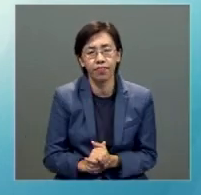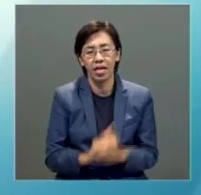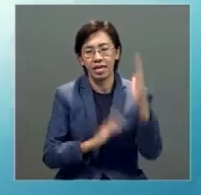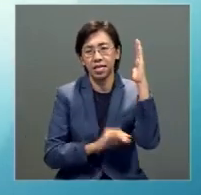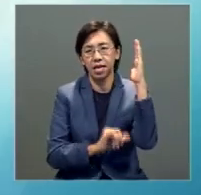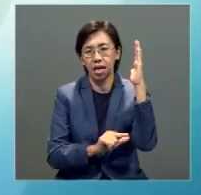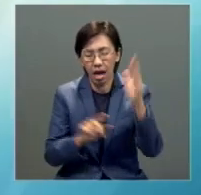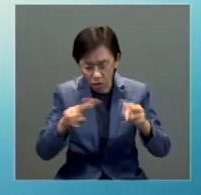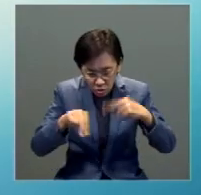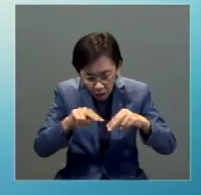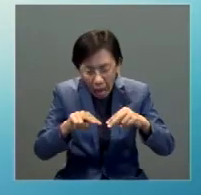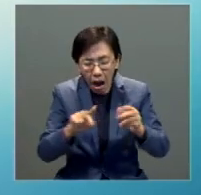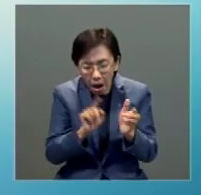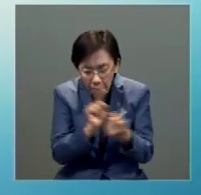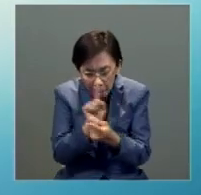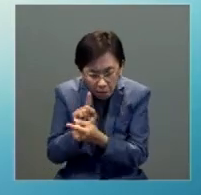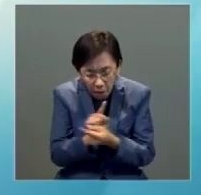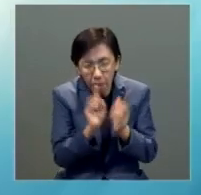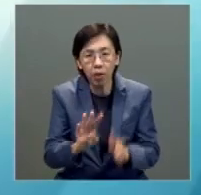เด้งหรือตรวจหาผู้ติดเชื้อเชิงรุกในชุมชนที่จังหวัดยะลาได้เพิ่มมาอีก4